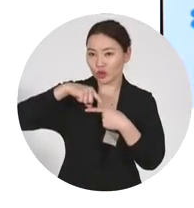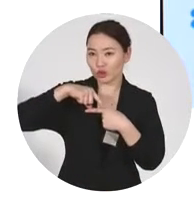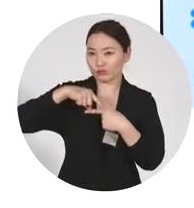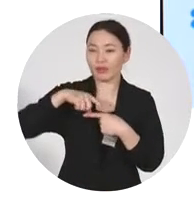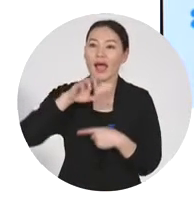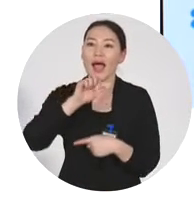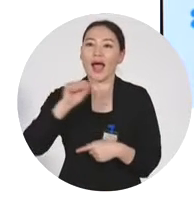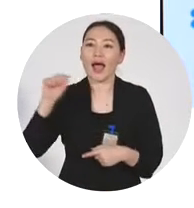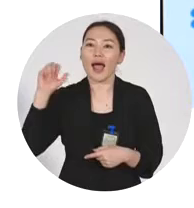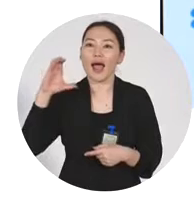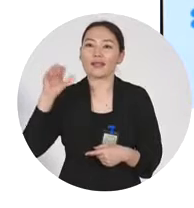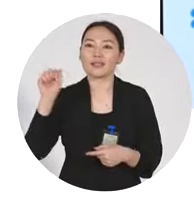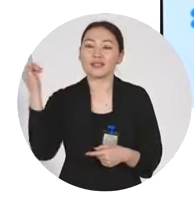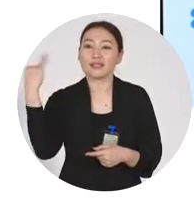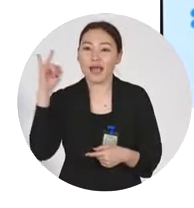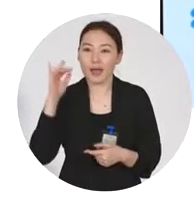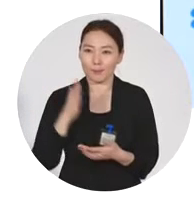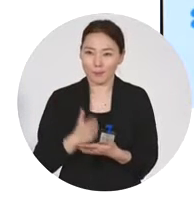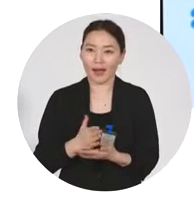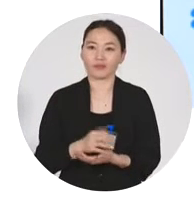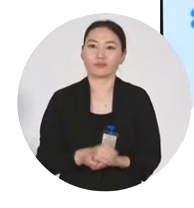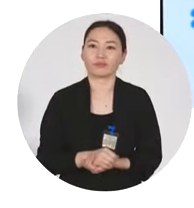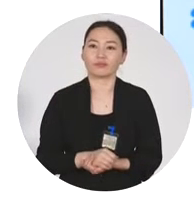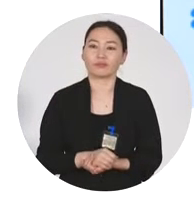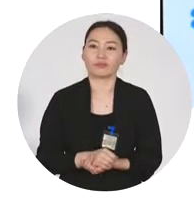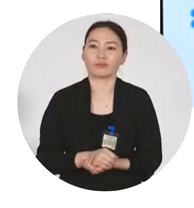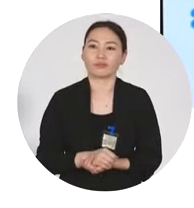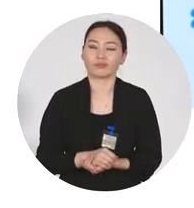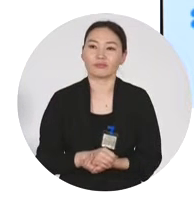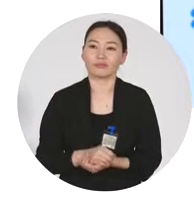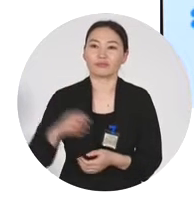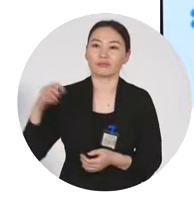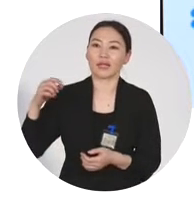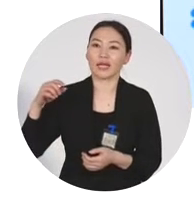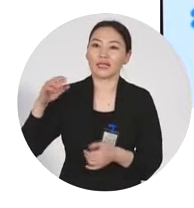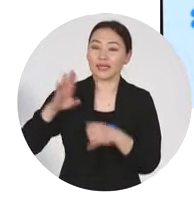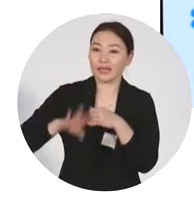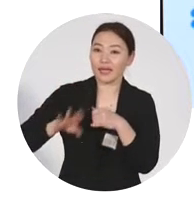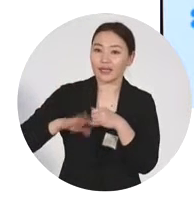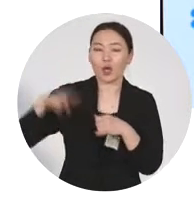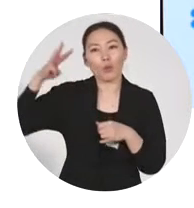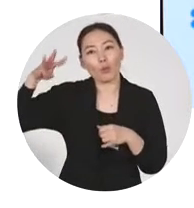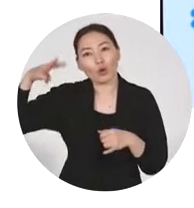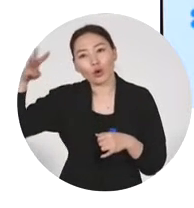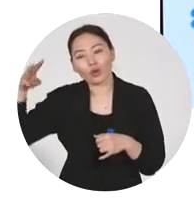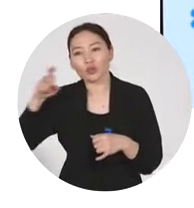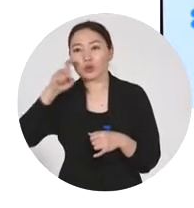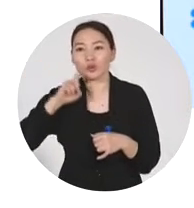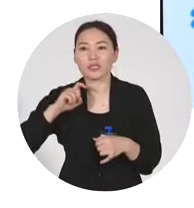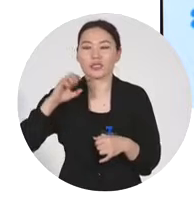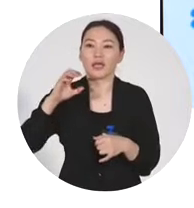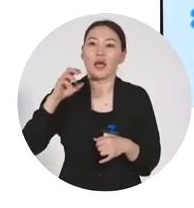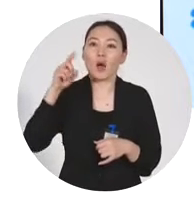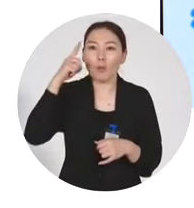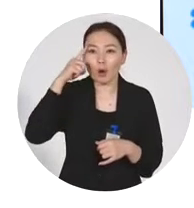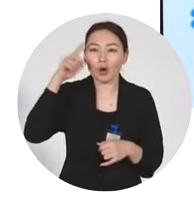хэрэгтэй. За дараагийн нөхцөл бол мөрөөдөн хүсгийн асагийн дөрөв. За энэ нөхцөлийг үндэсний бичгээр